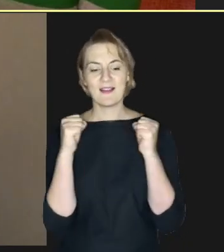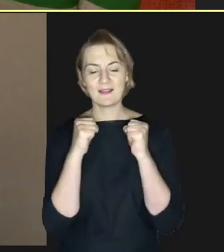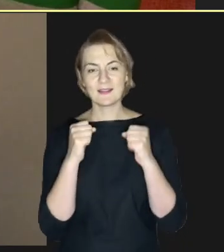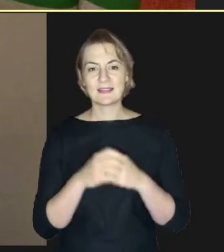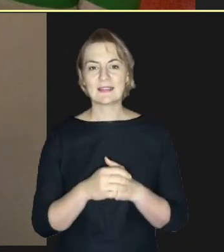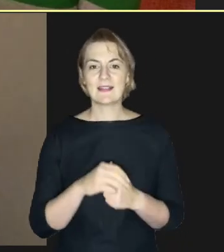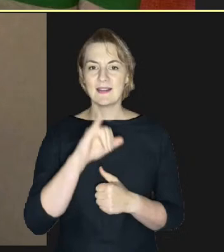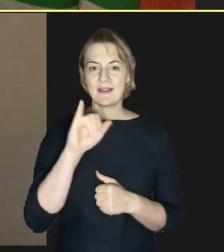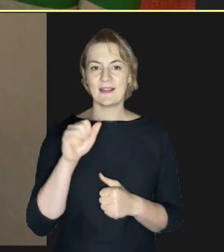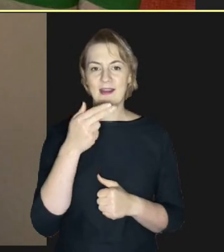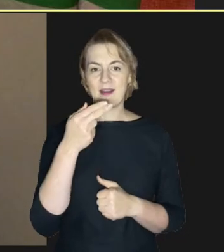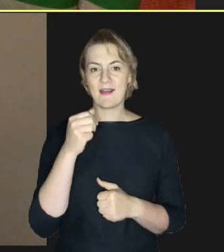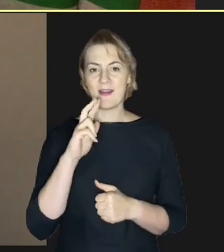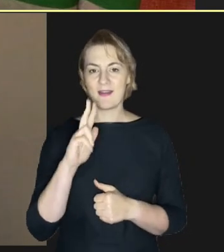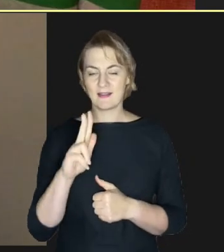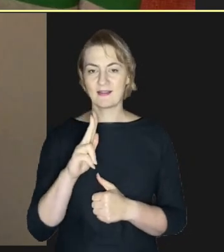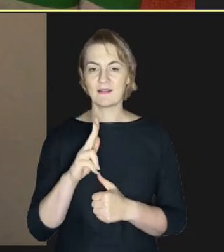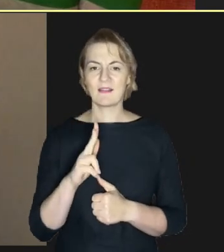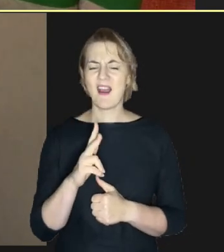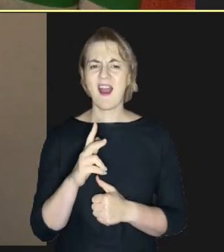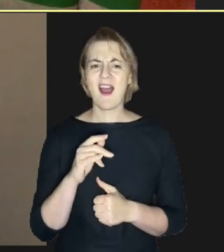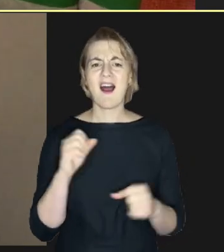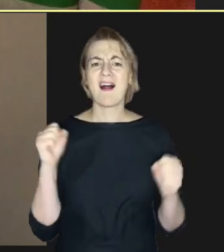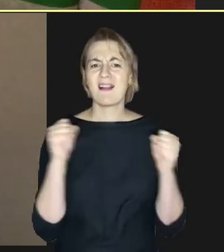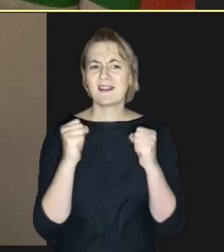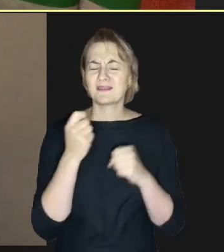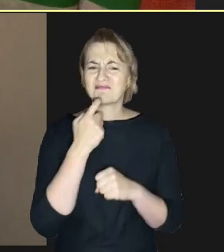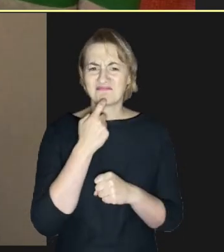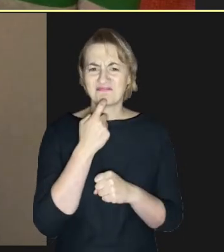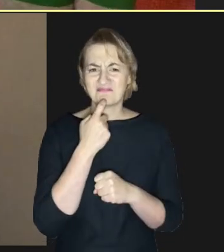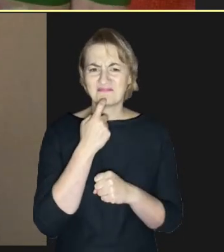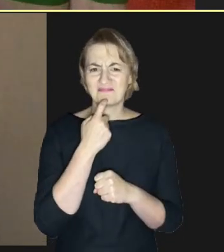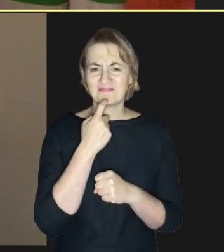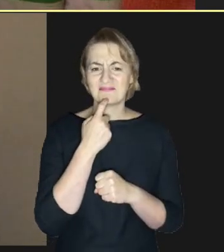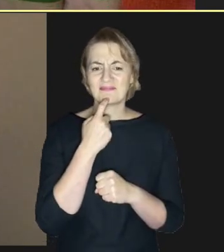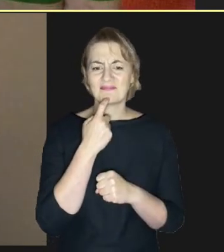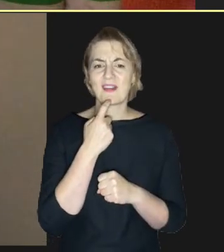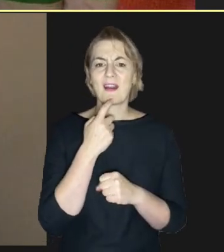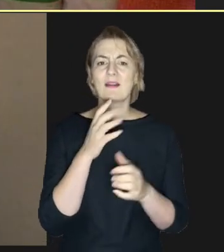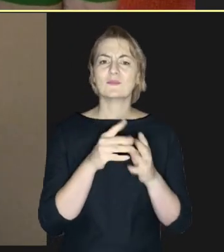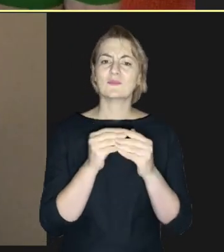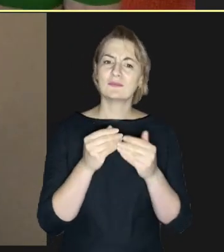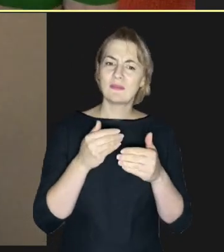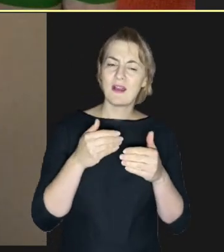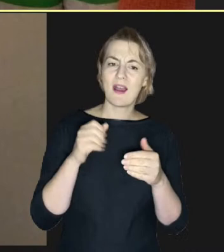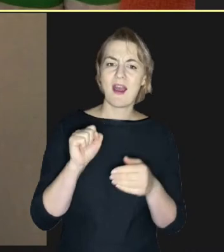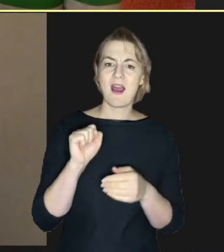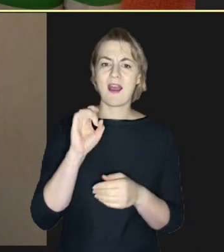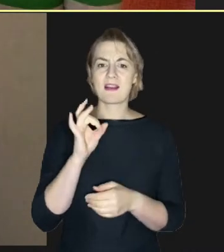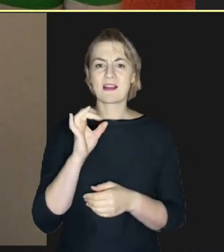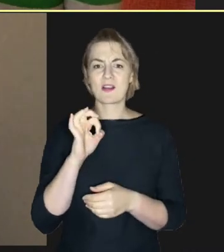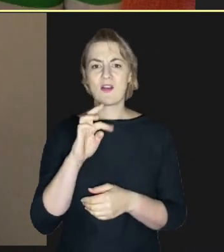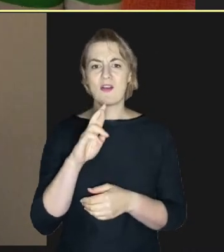Janek Trolski, czym w istocie jest lęk i jak wyjść na przykład z agorafobii?